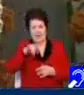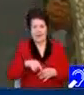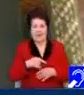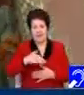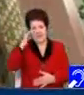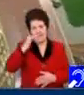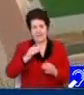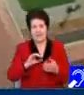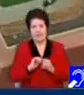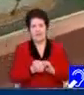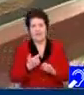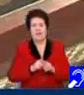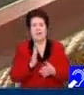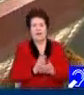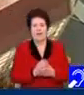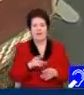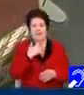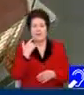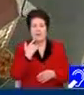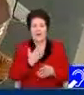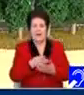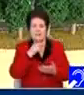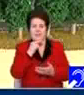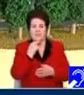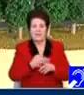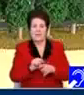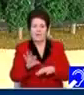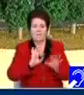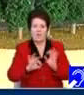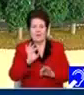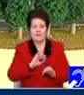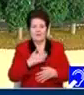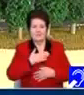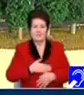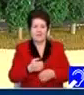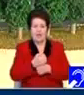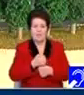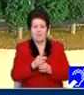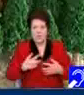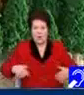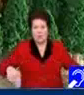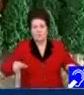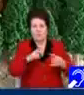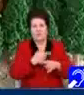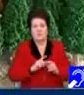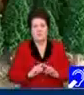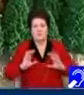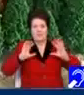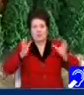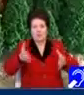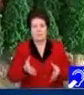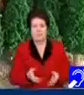doar câteva detalii care promit să capteze atenția celor care vor alege să-și savureze cafeaua înconjurați de această lume redusă